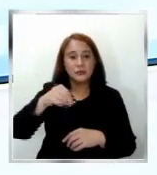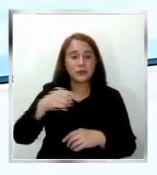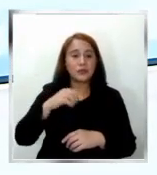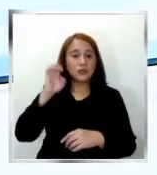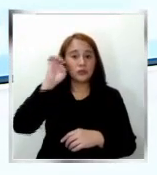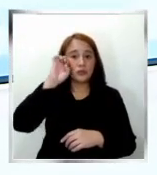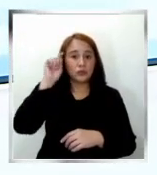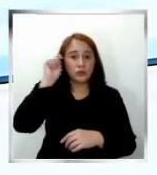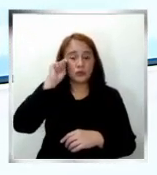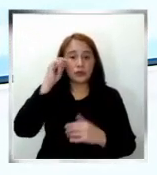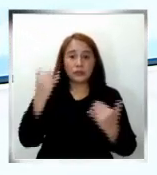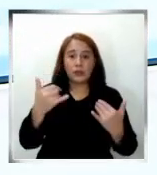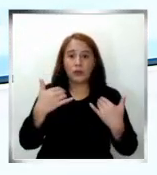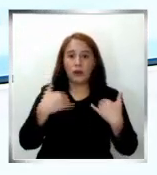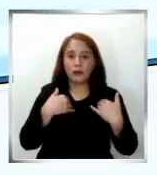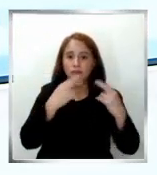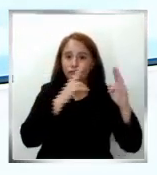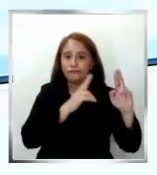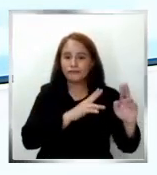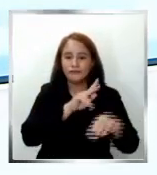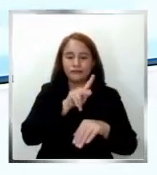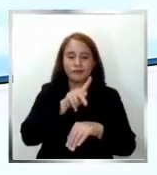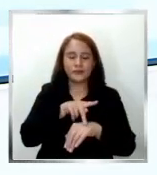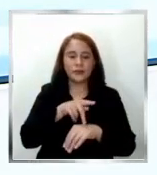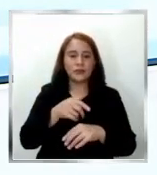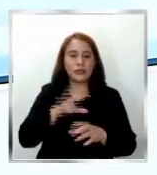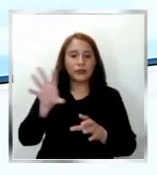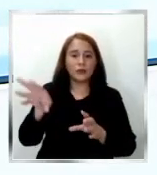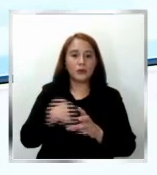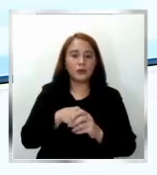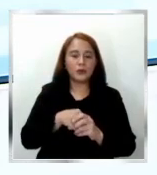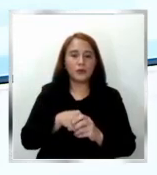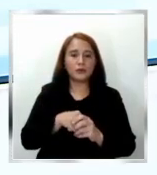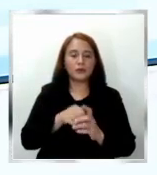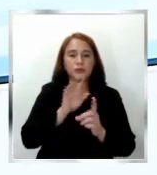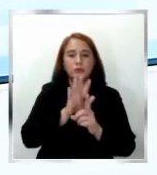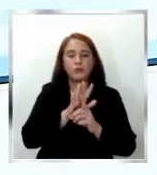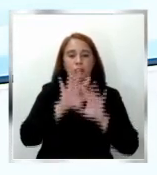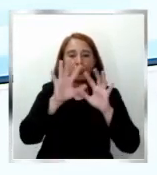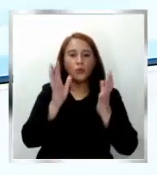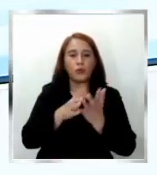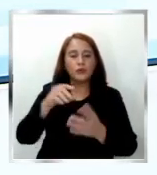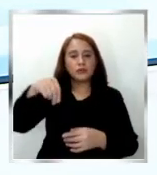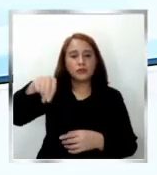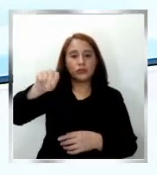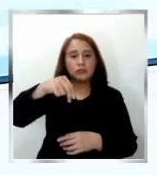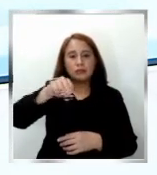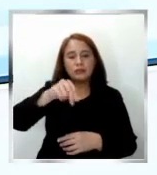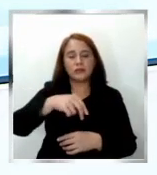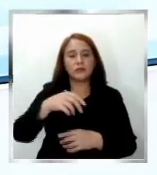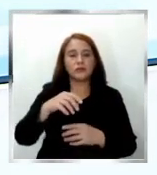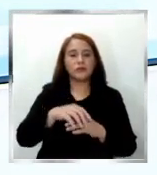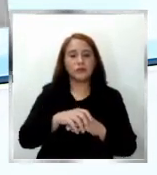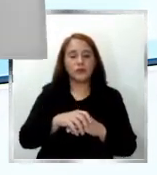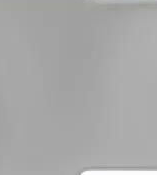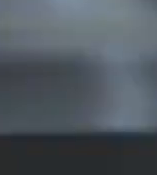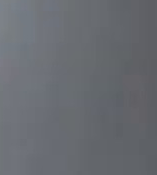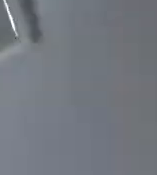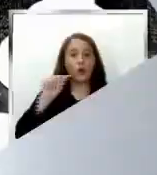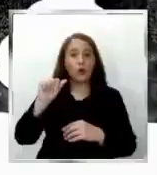ng karangalan sa Pilipinas nang mapasama sa prestigyosong World Chess Hall of Fame. Makitime out muna tayo kay Chino